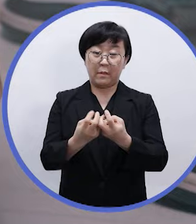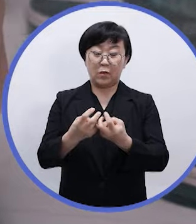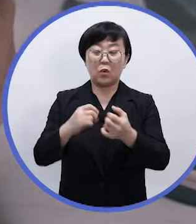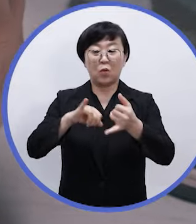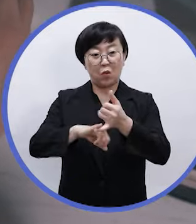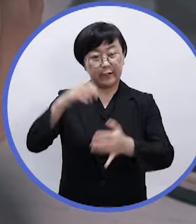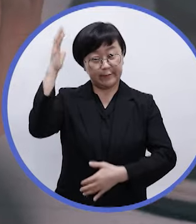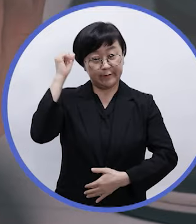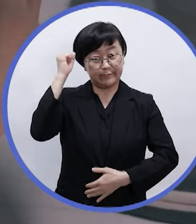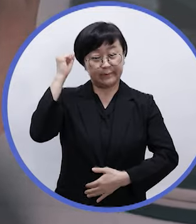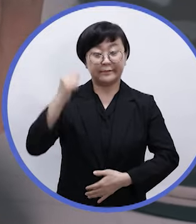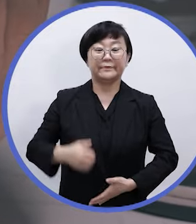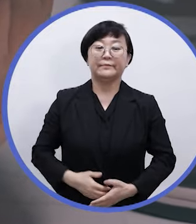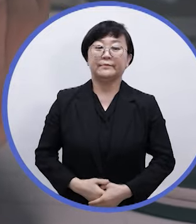꼭 기억해 주세요 y